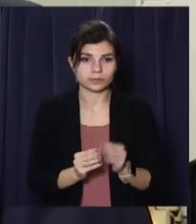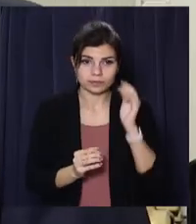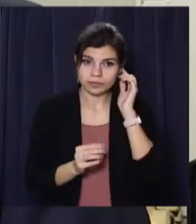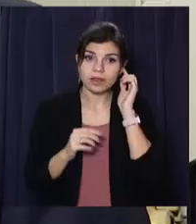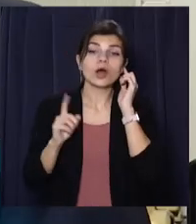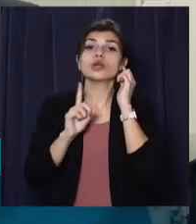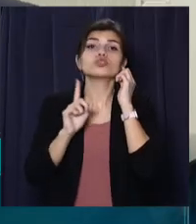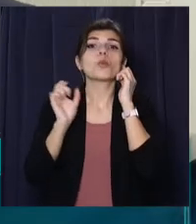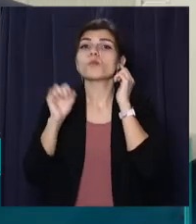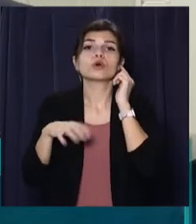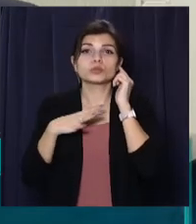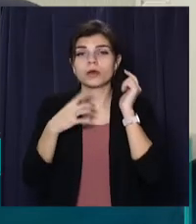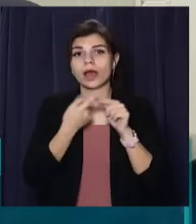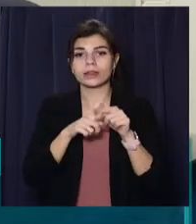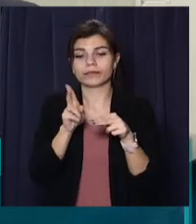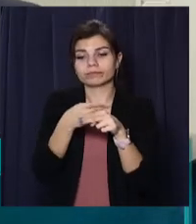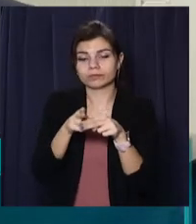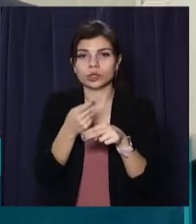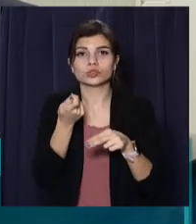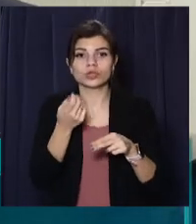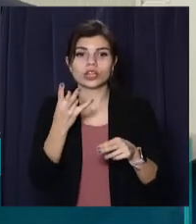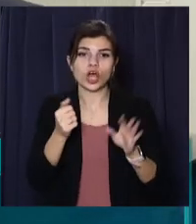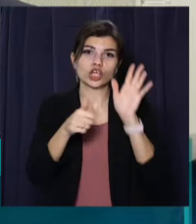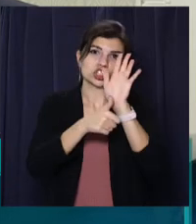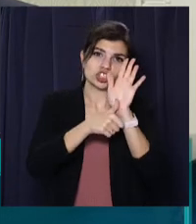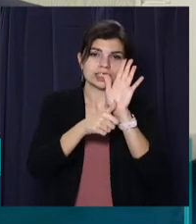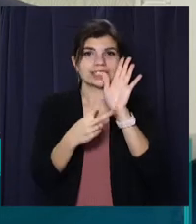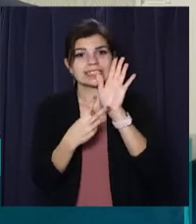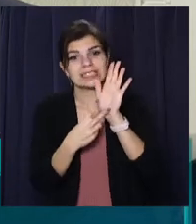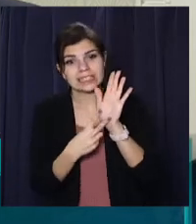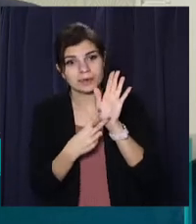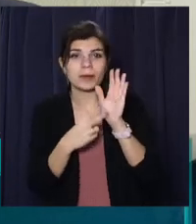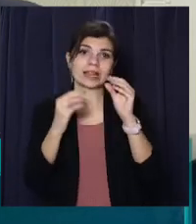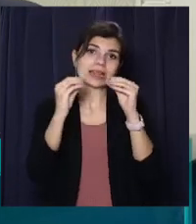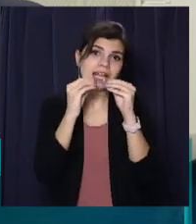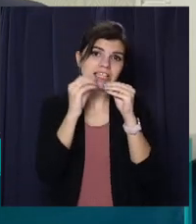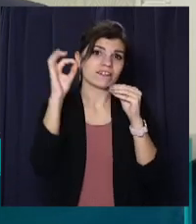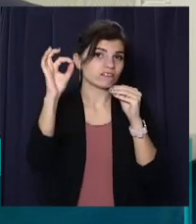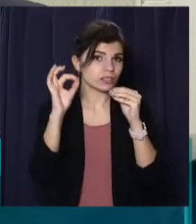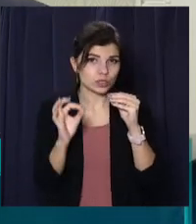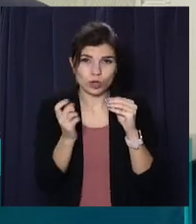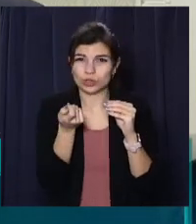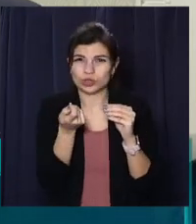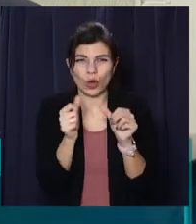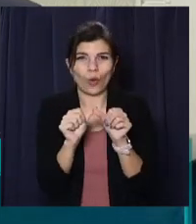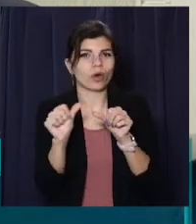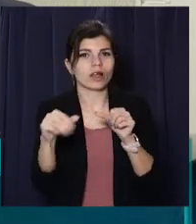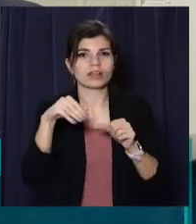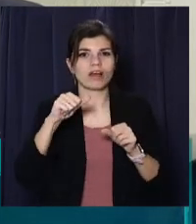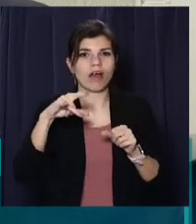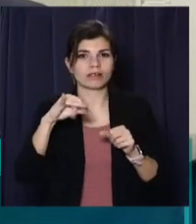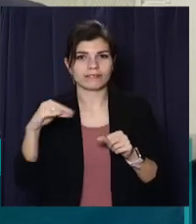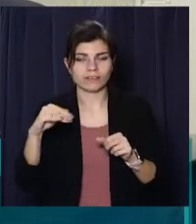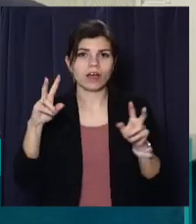Максимум, що може відбутися, це незначне коригування на 6-7, максимум 10% окремих тарифів на